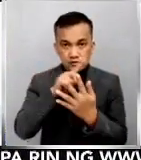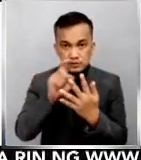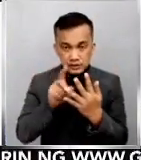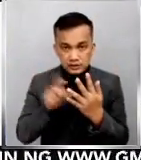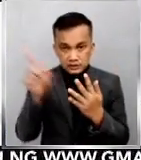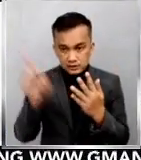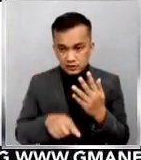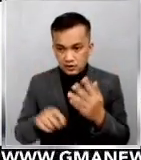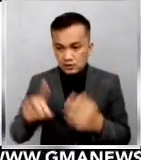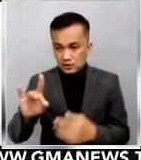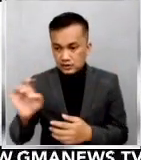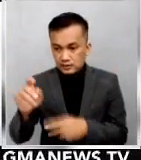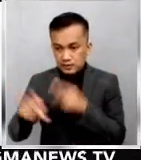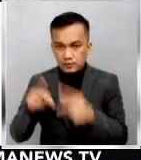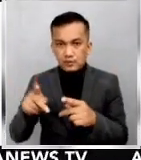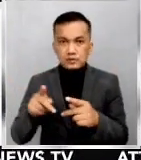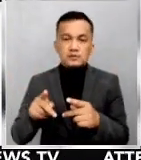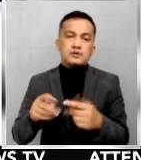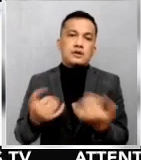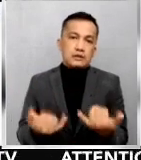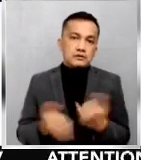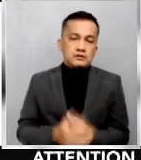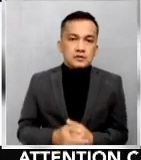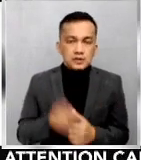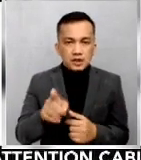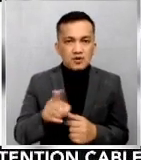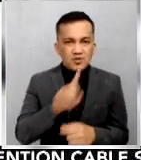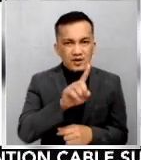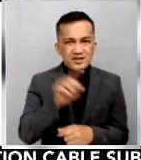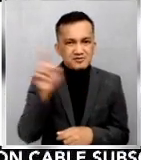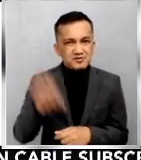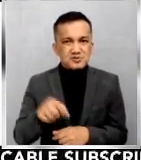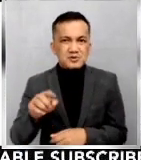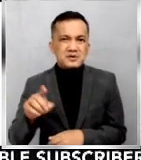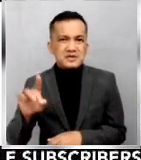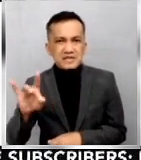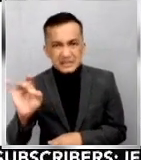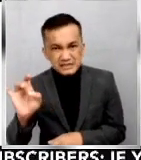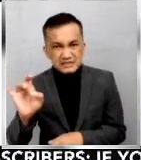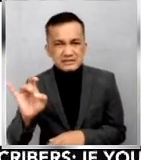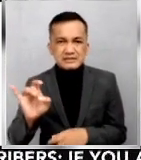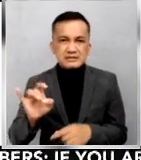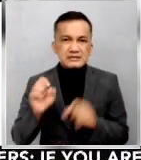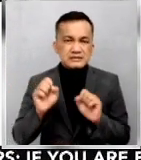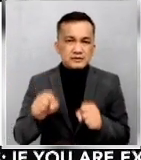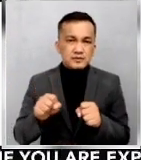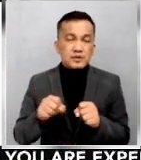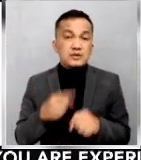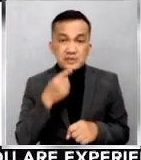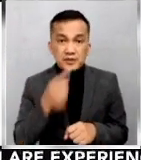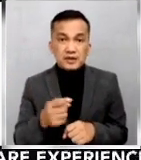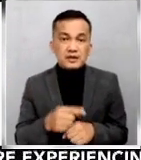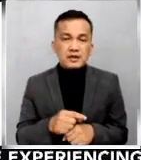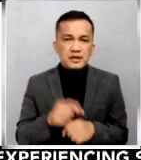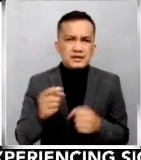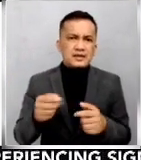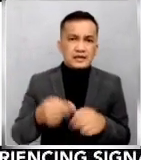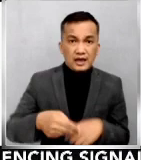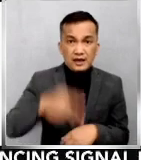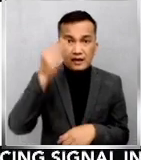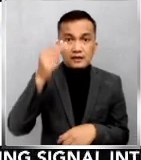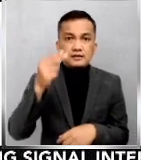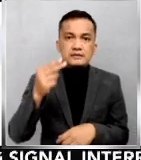baka nagbabapan natin yan ng mga 1:600 ngayon. That would be impossible now kasi nga napakataas nga ng